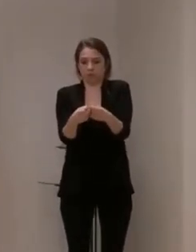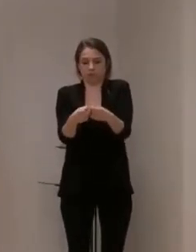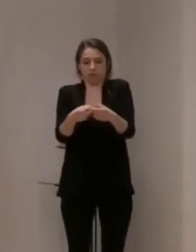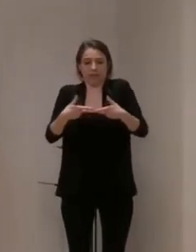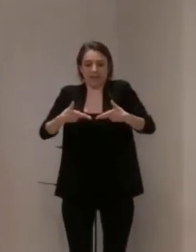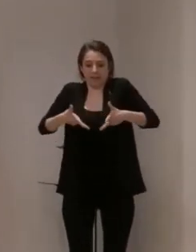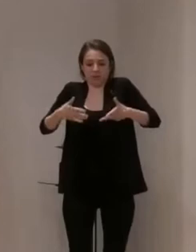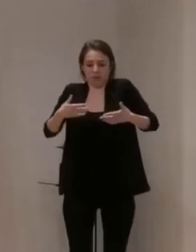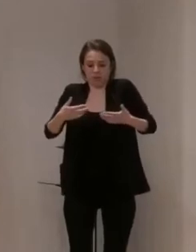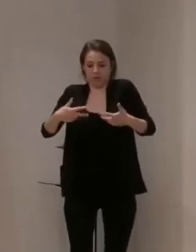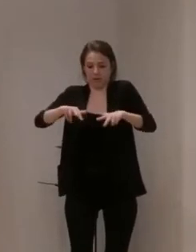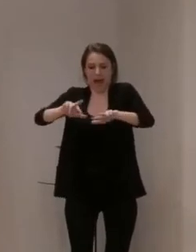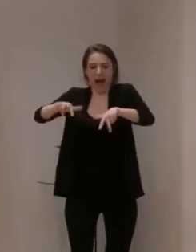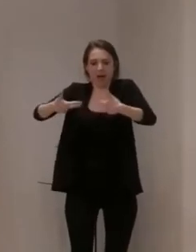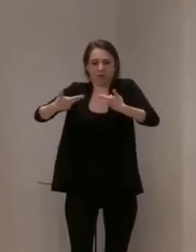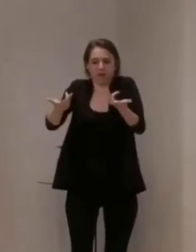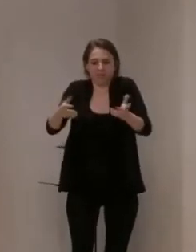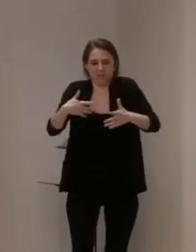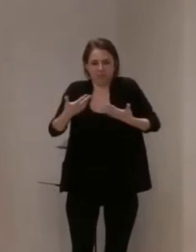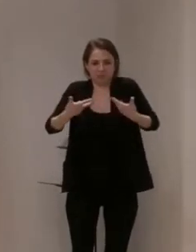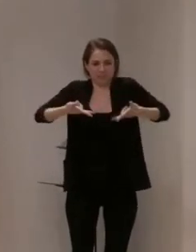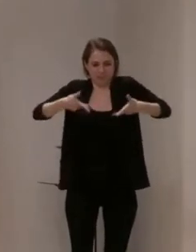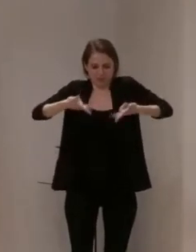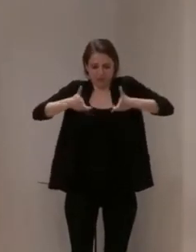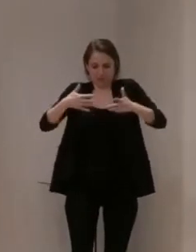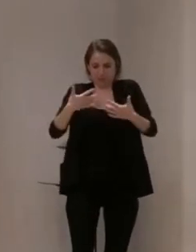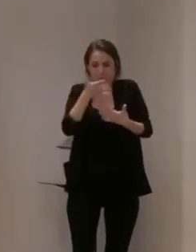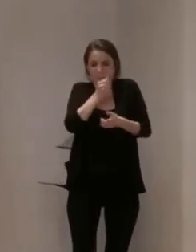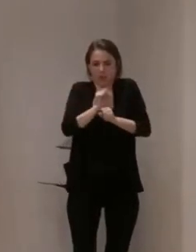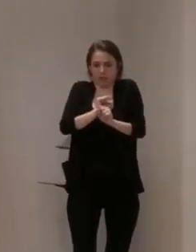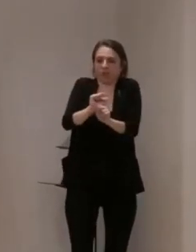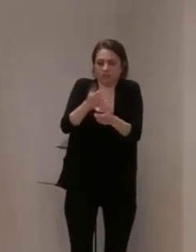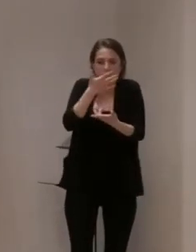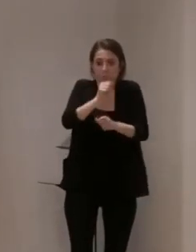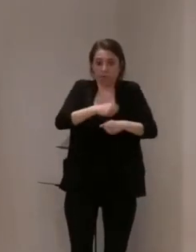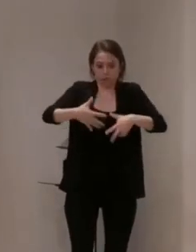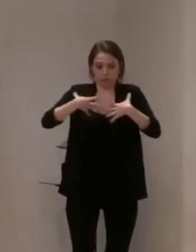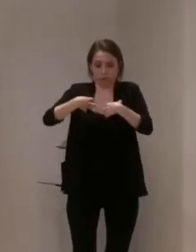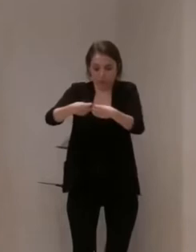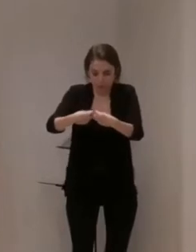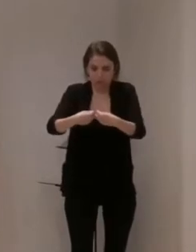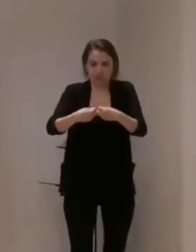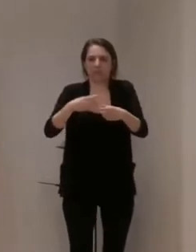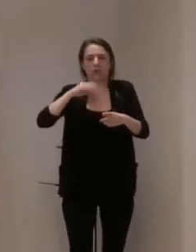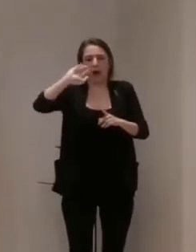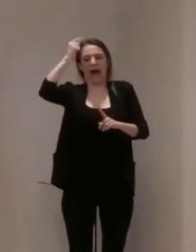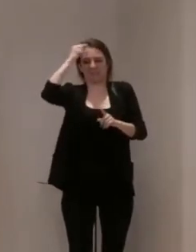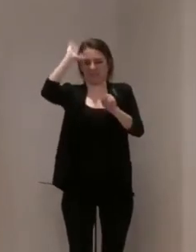món. El patiment de Via Laietana no només era físic, sinó que també era emocional i